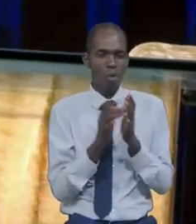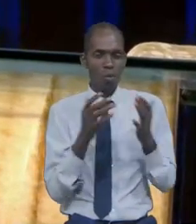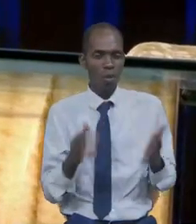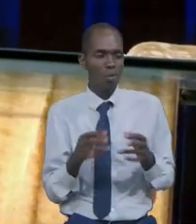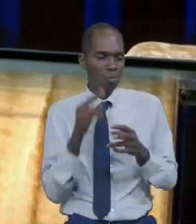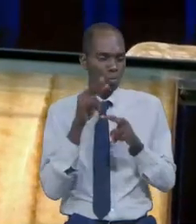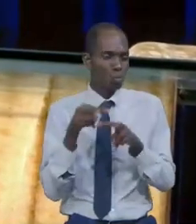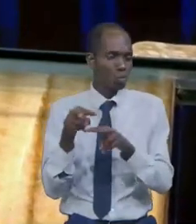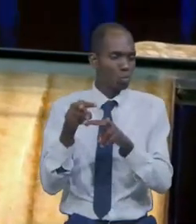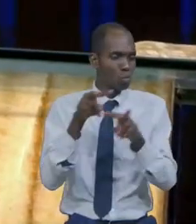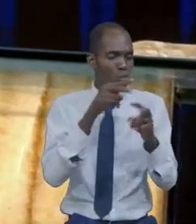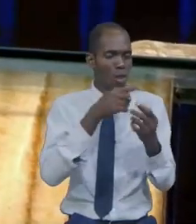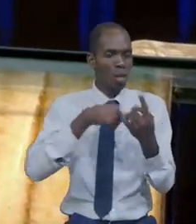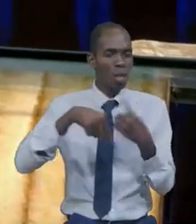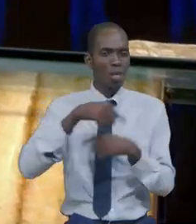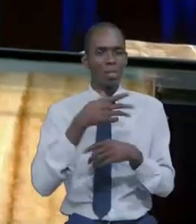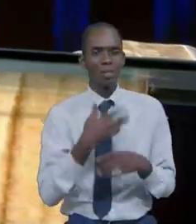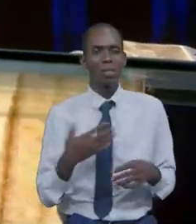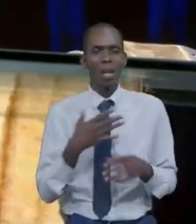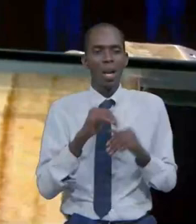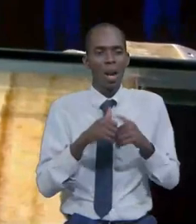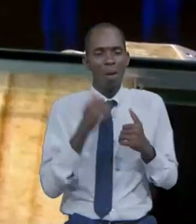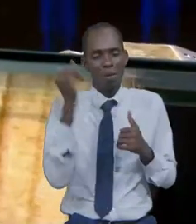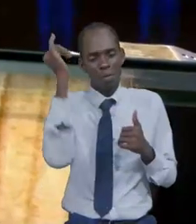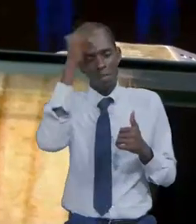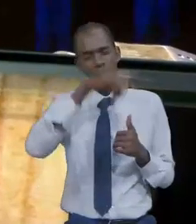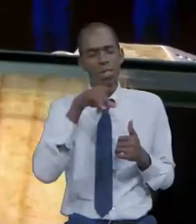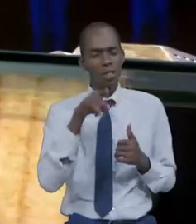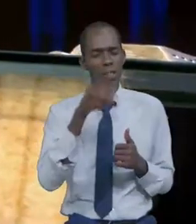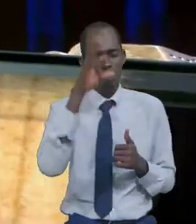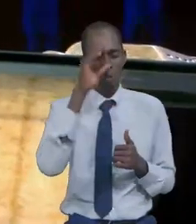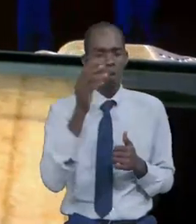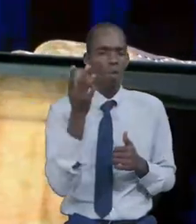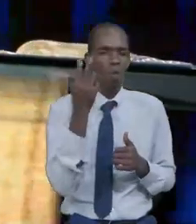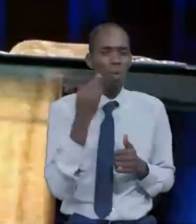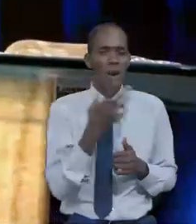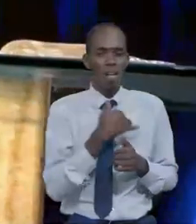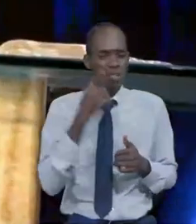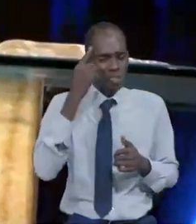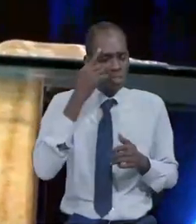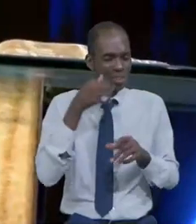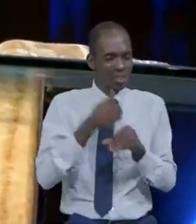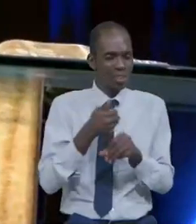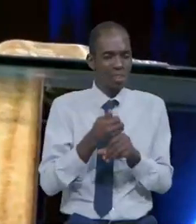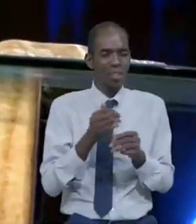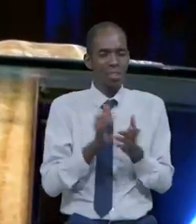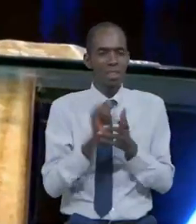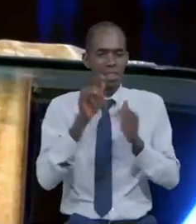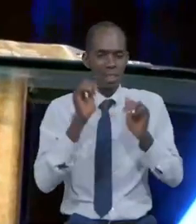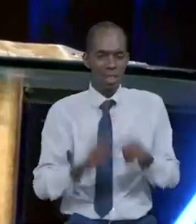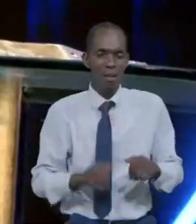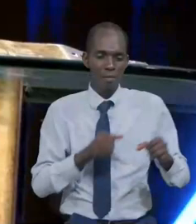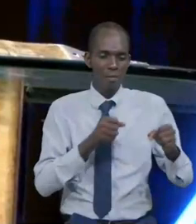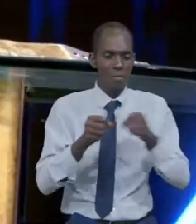tout ce qu'il avait fait, comment il était insensé à lui-même, que vraiment il luttait contre